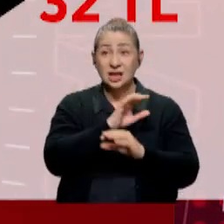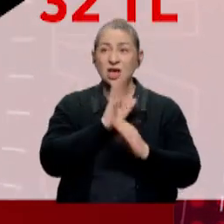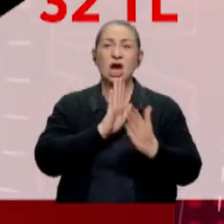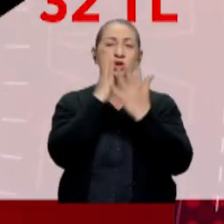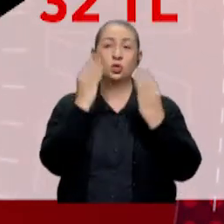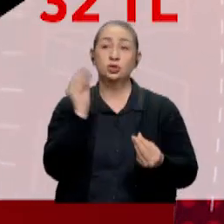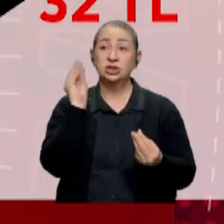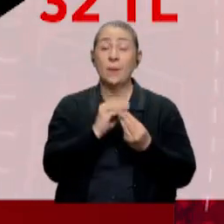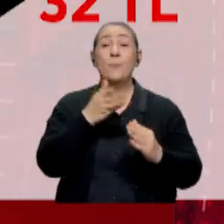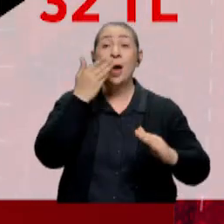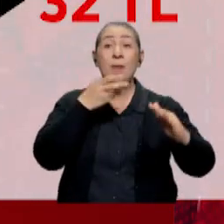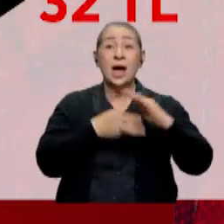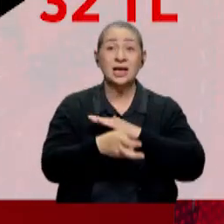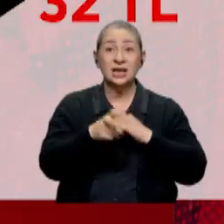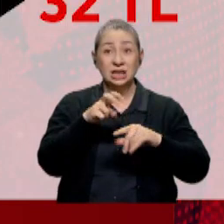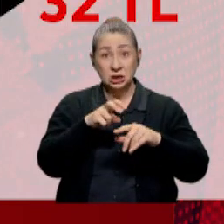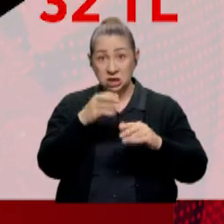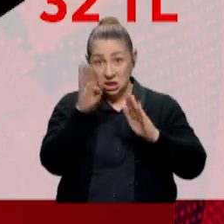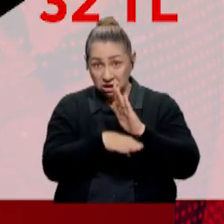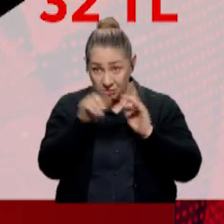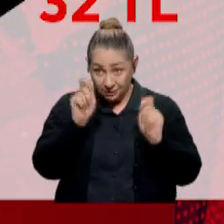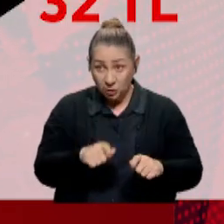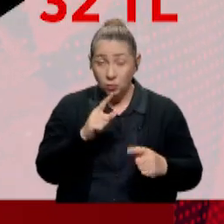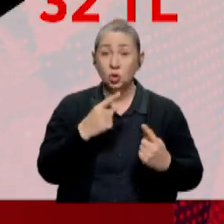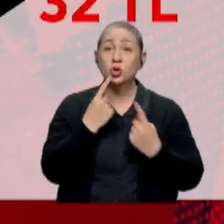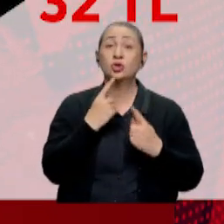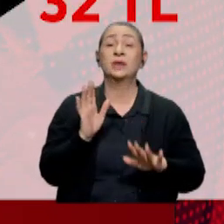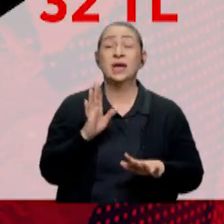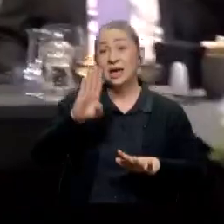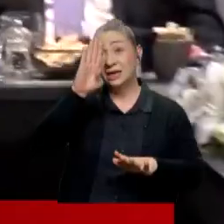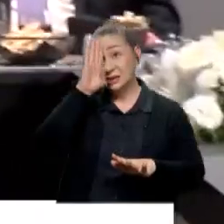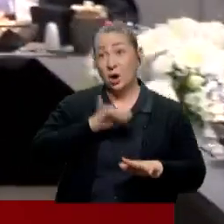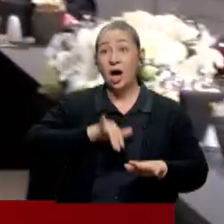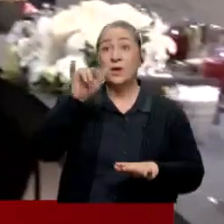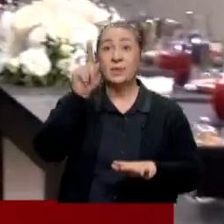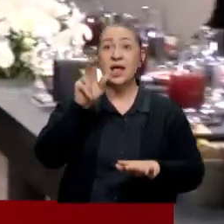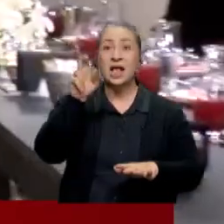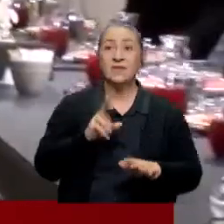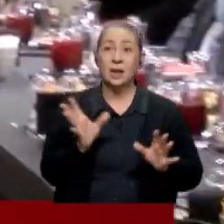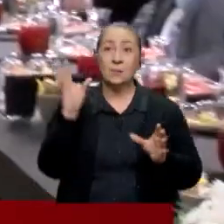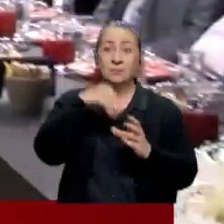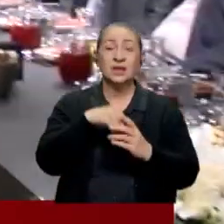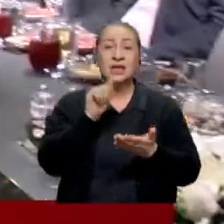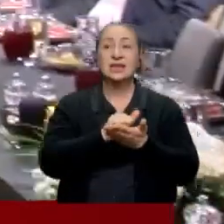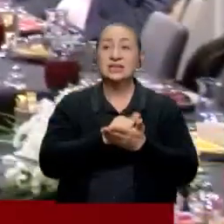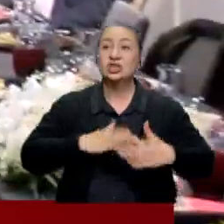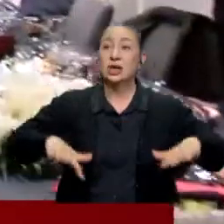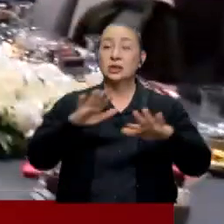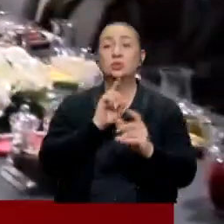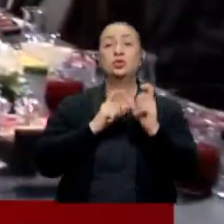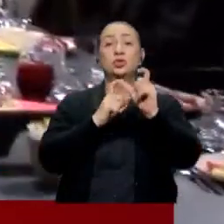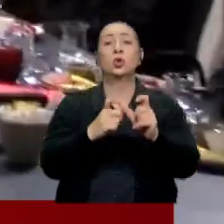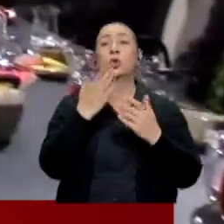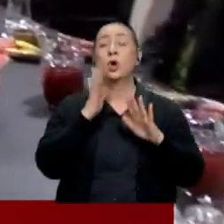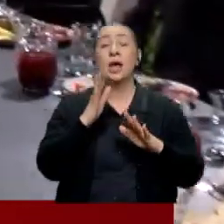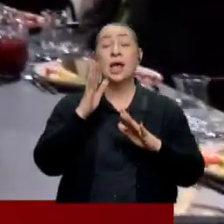olduğu zammı Marmaray'dan geri çekecek mi buna ilişkin konuşmadı. İstanbul Havalimanı'nda iftarda bir araya geldiği gazetecilerden de soru